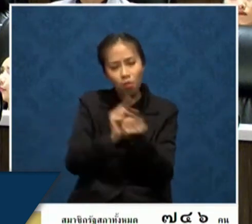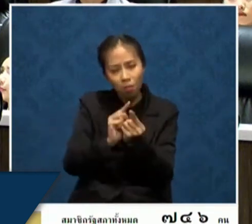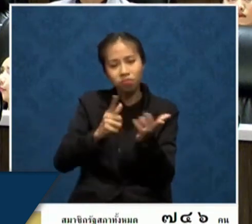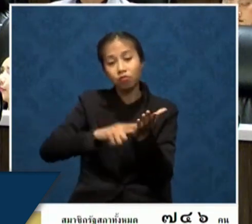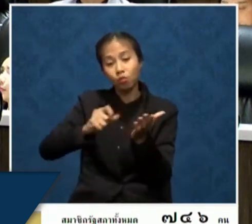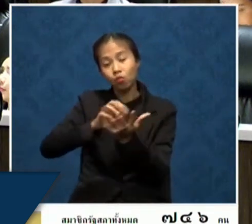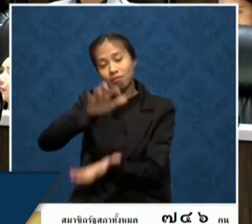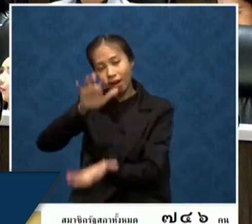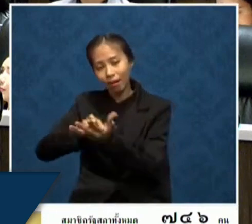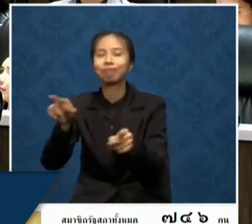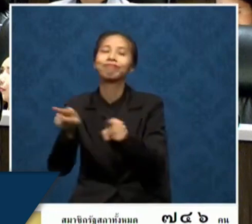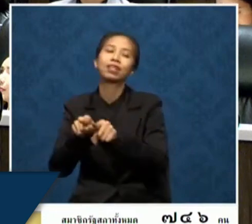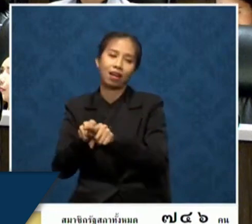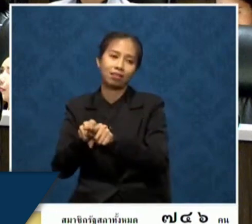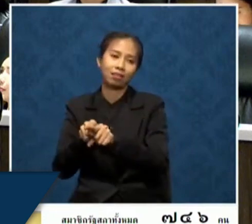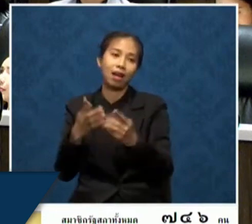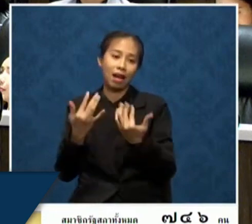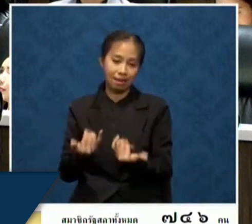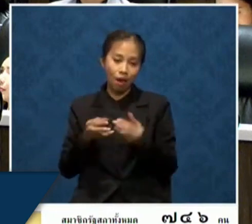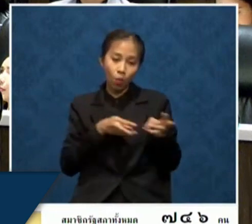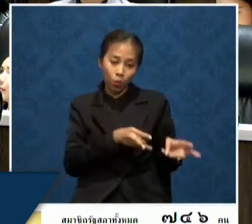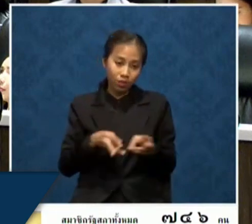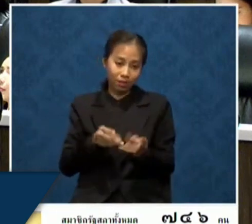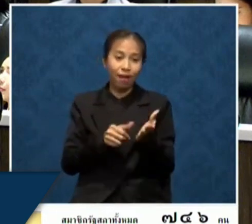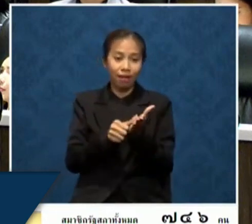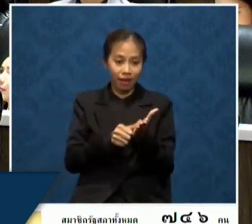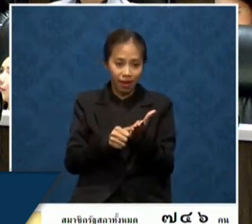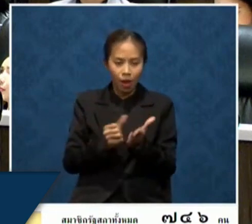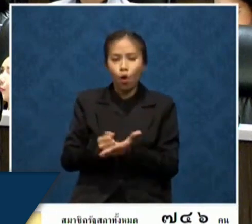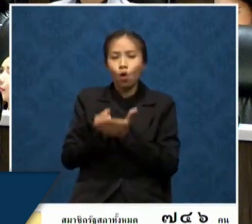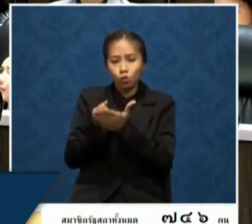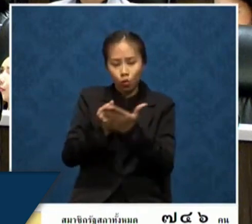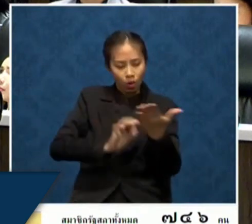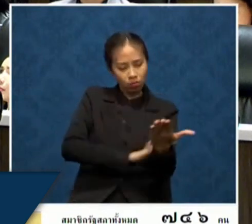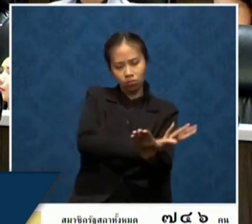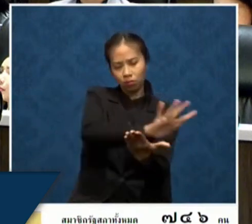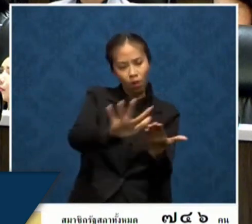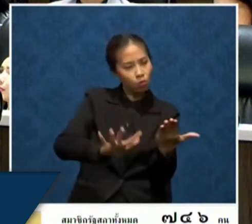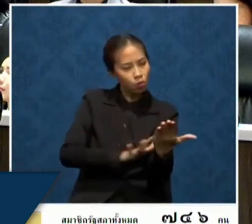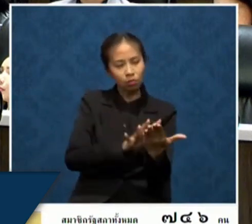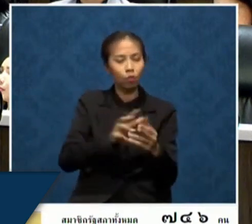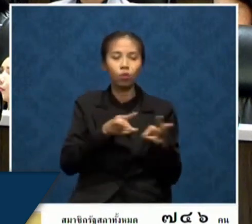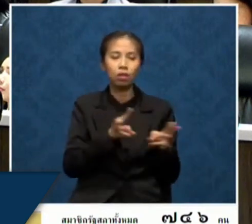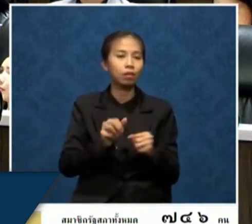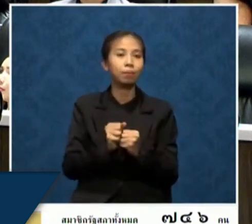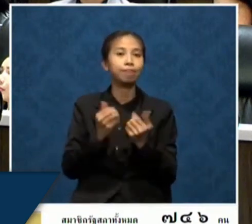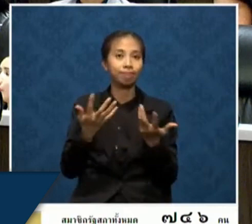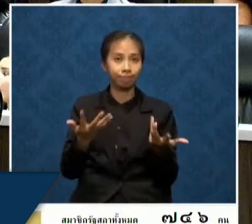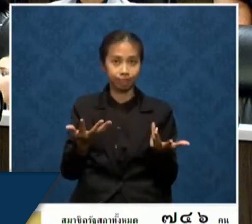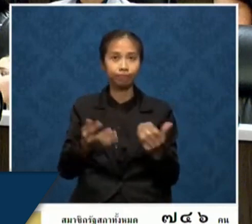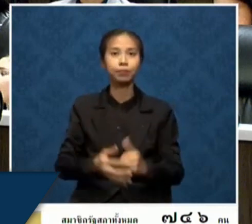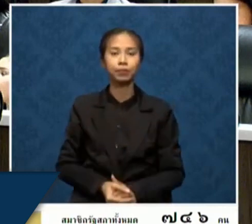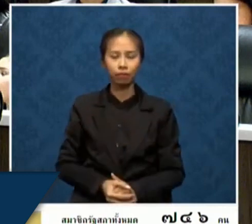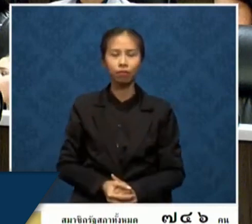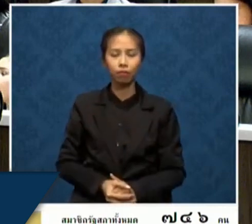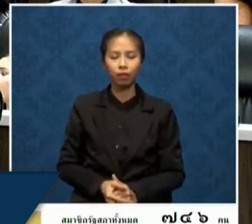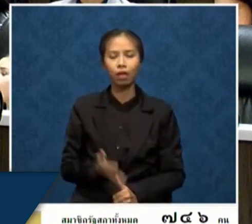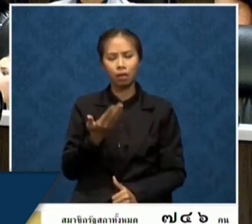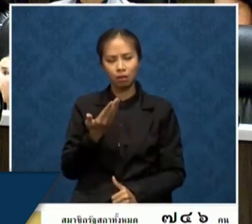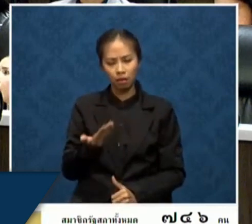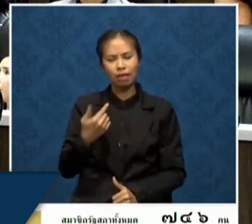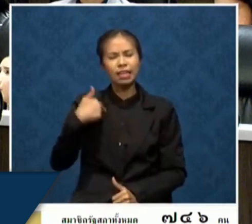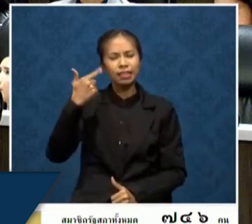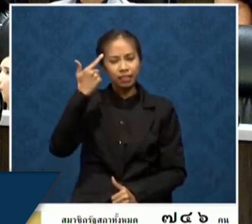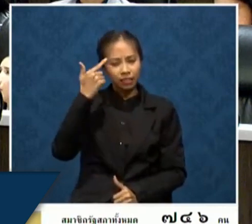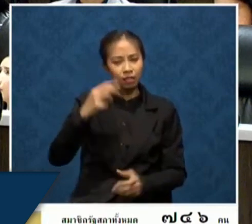อถ้าท่านใช้วิธีนี้ในการแก้มันจะช่วยคนจังหวัดอื่นได้อย่างไรกล่าวได้ว่าวิธีนี้เป็นการ